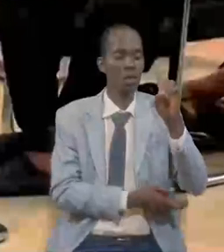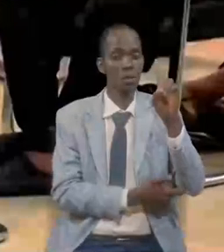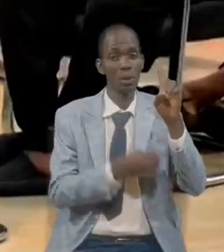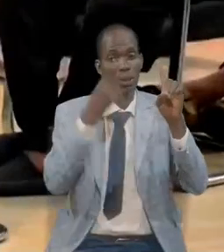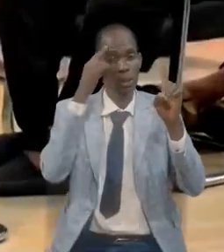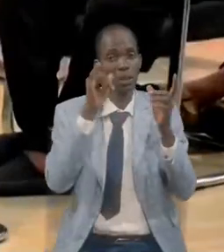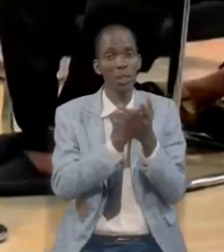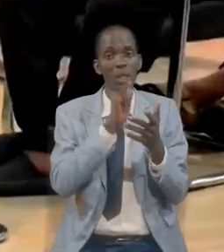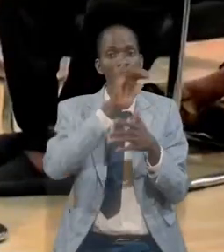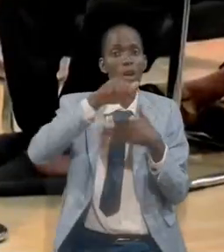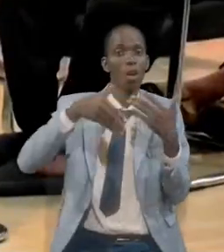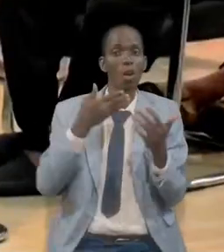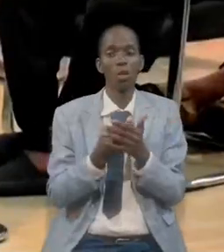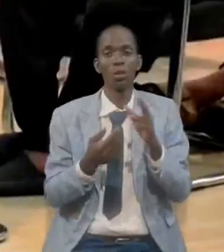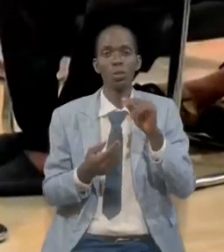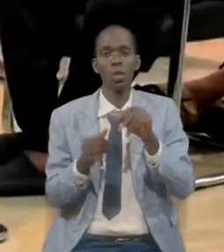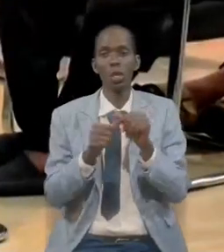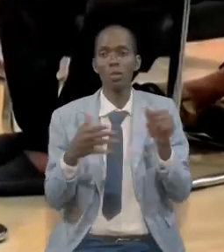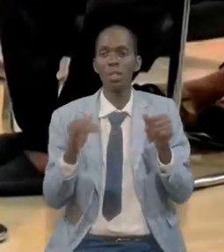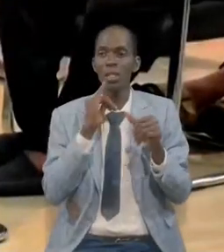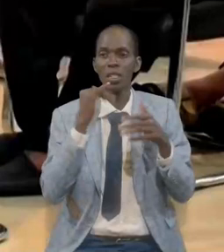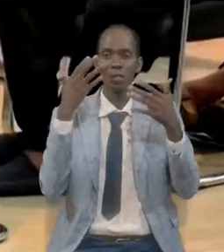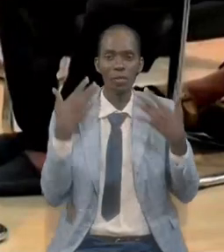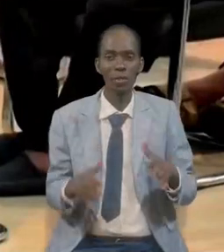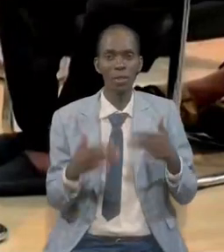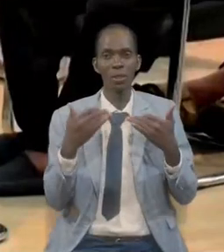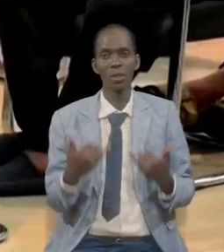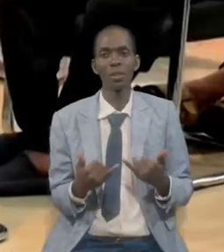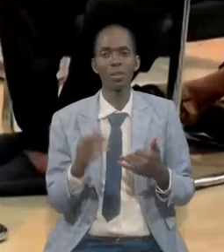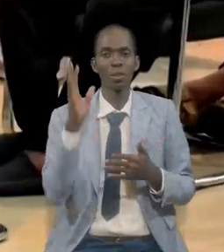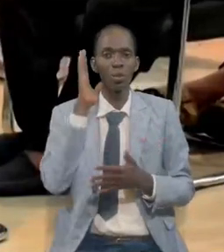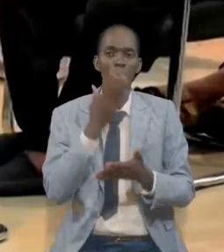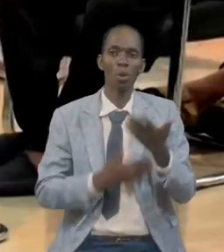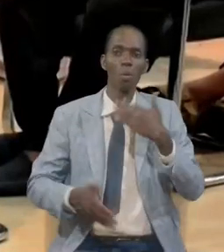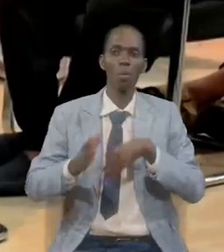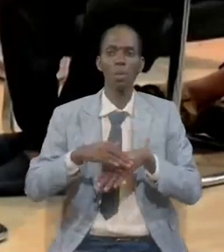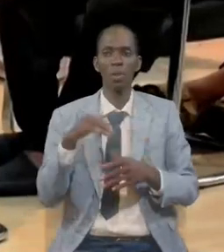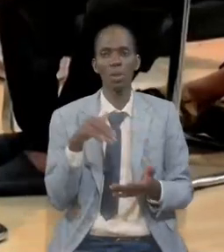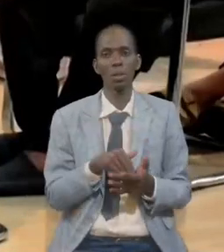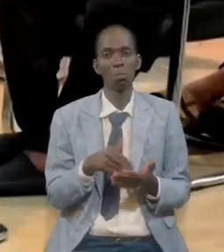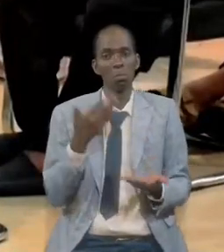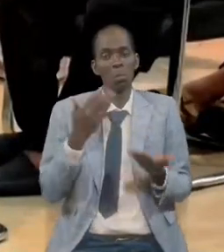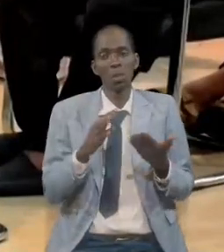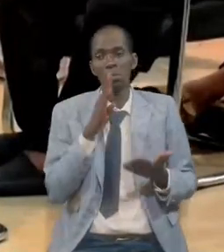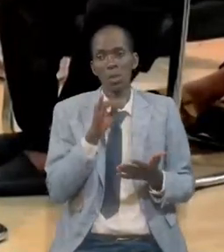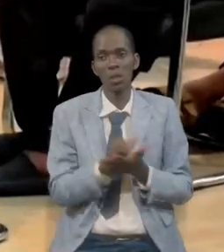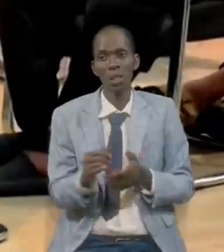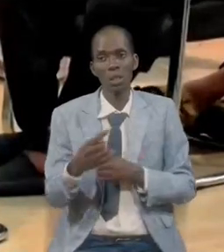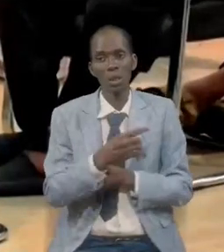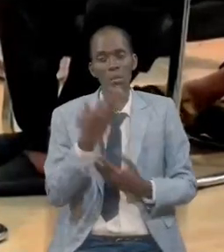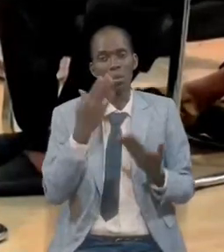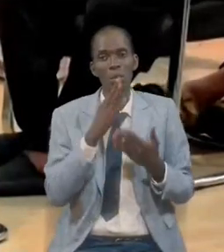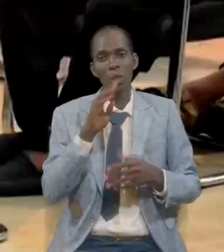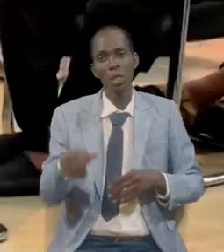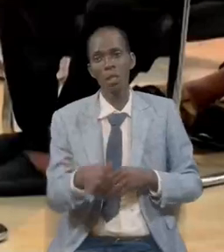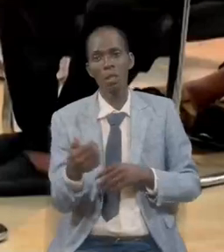que c'est fini, que tout va résoudre le point. Non, il va revenir encore. Alors, peut-être pas le jour-là,